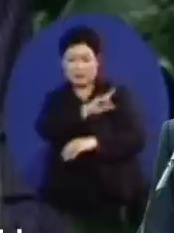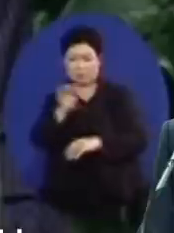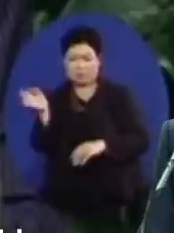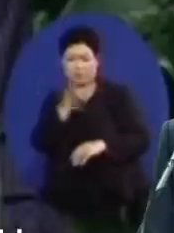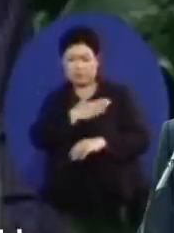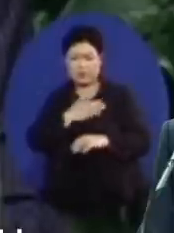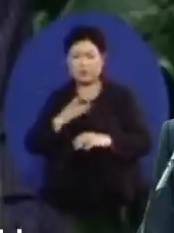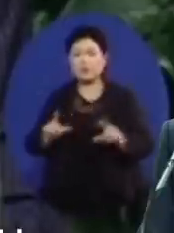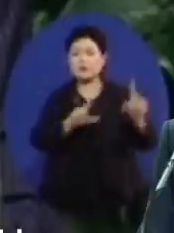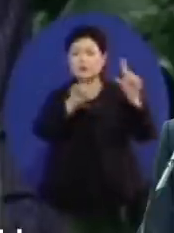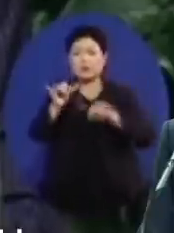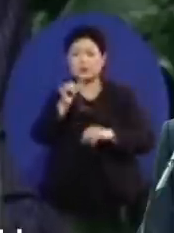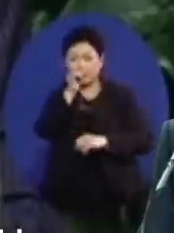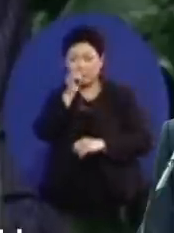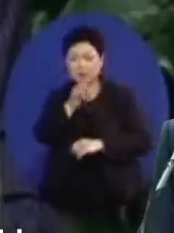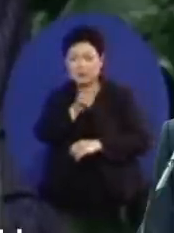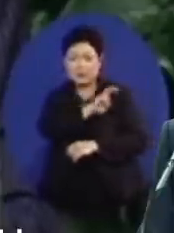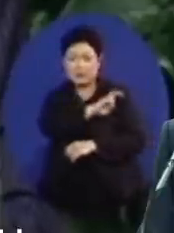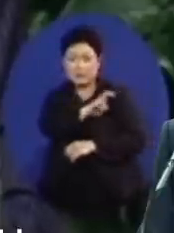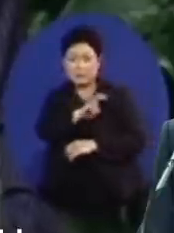사는 20개